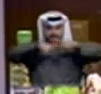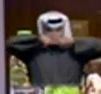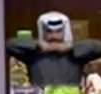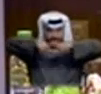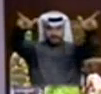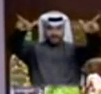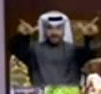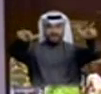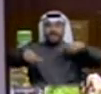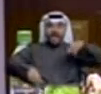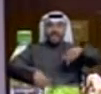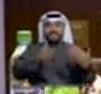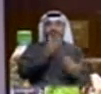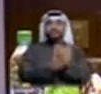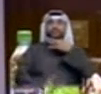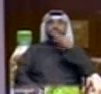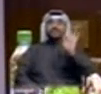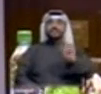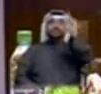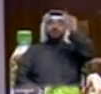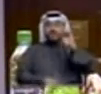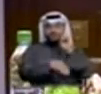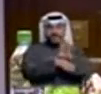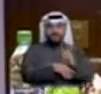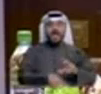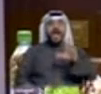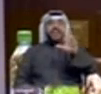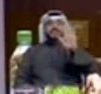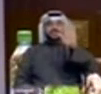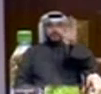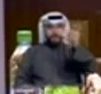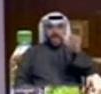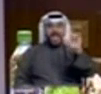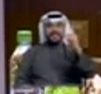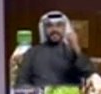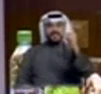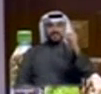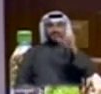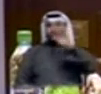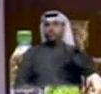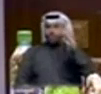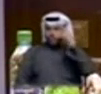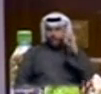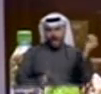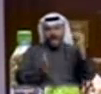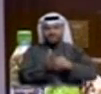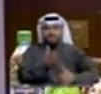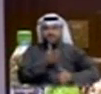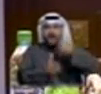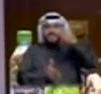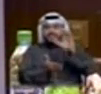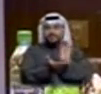في مجال جديد في مطلع عام 2016، والانتهاء من مراحل التحكيم والإعلان